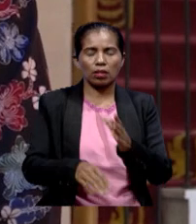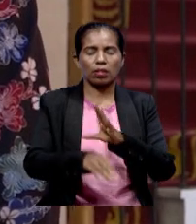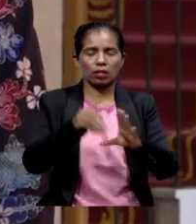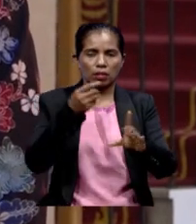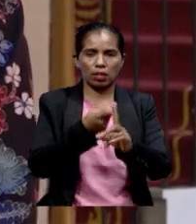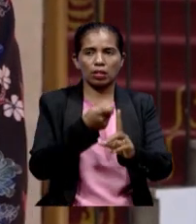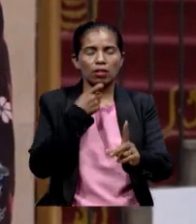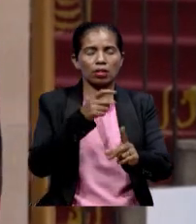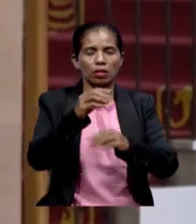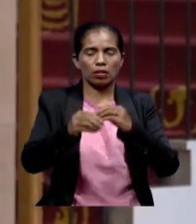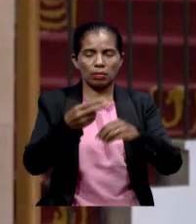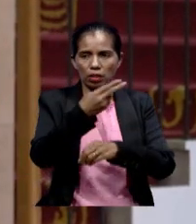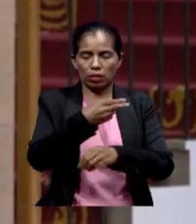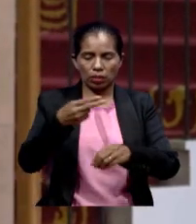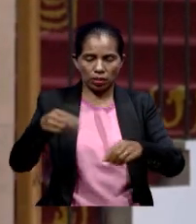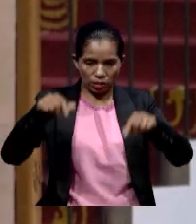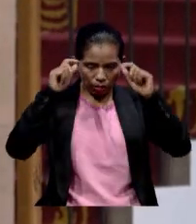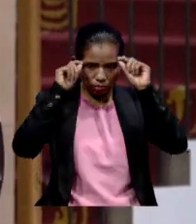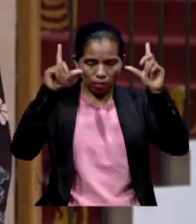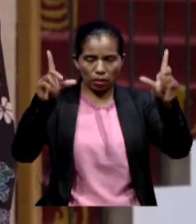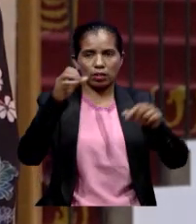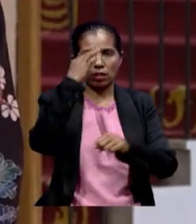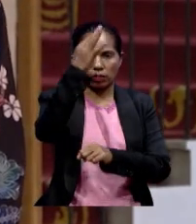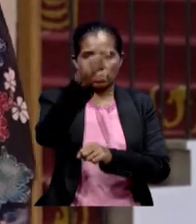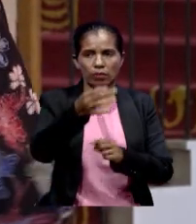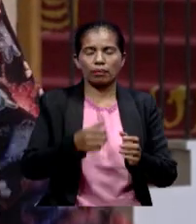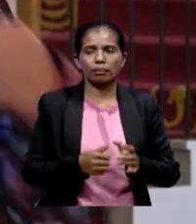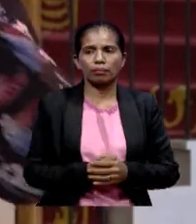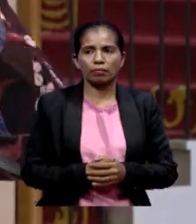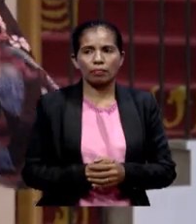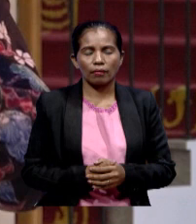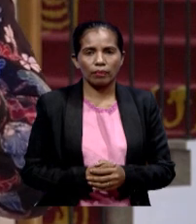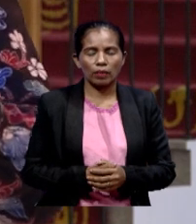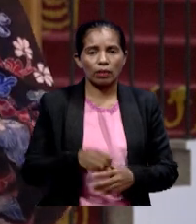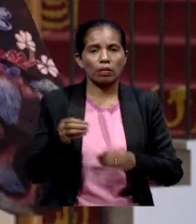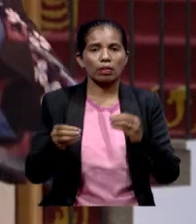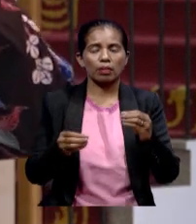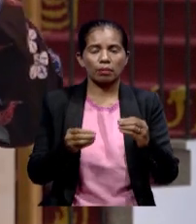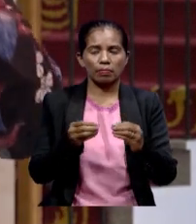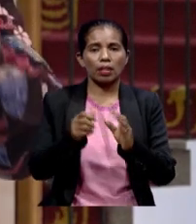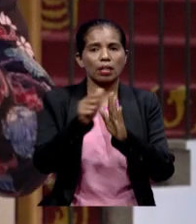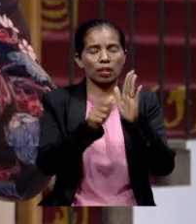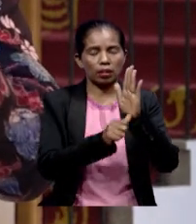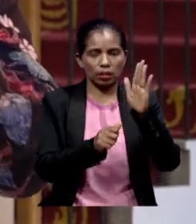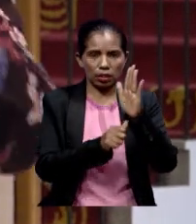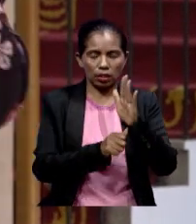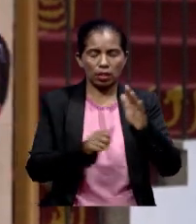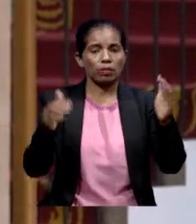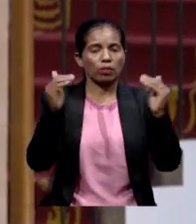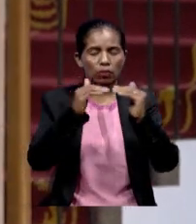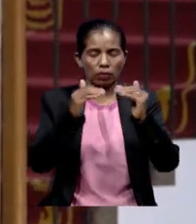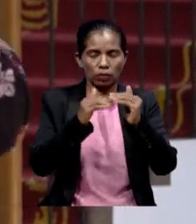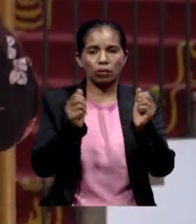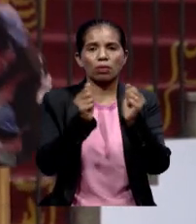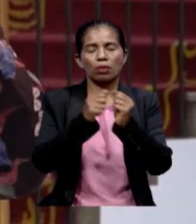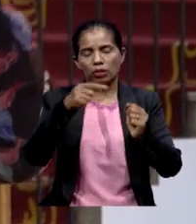intensidade relação Indonesia ho Timor Leste iha futuro. Tentang jadwal kunjungan dan pertemuan di sana dengan